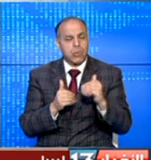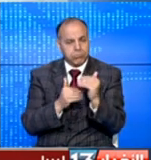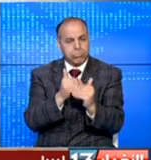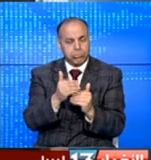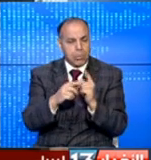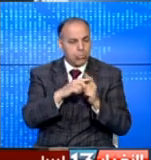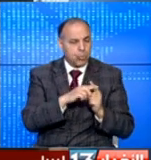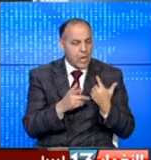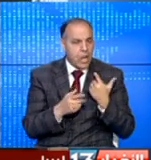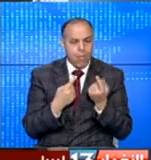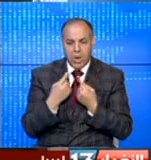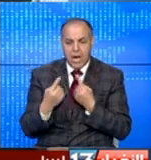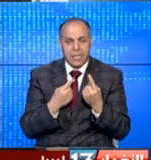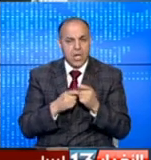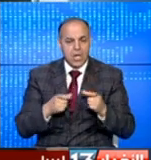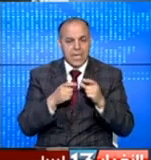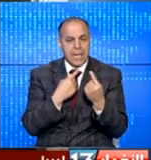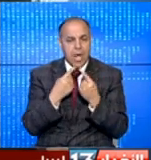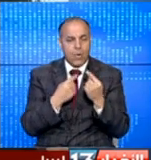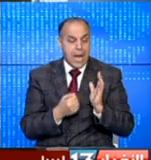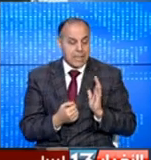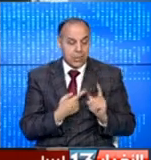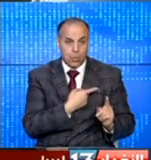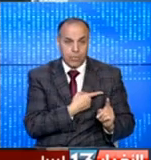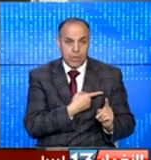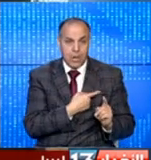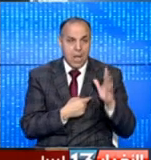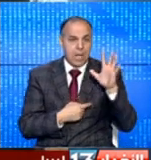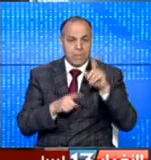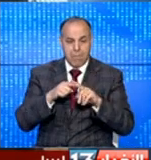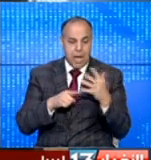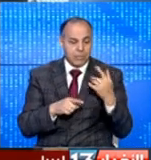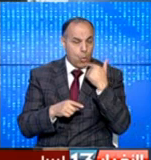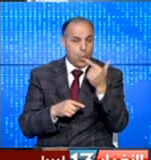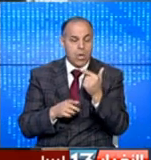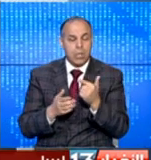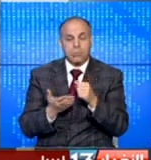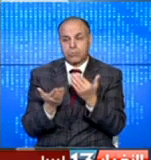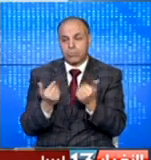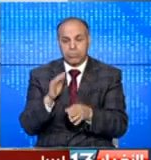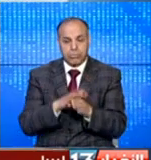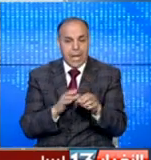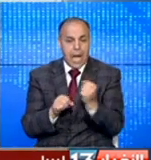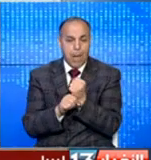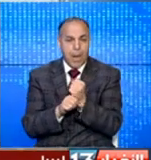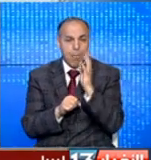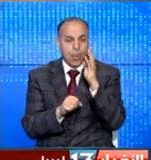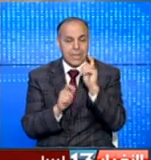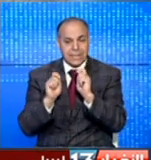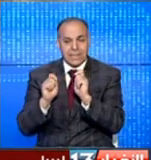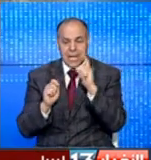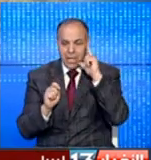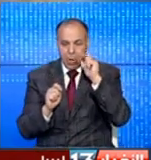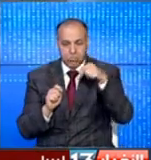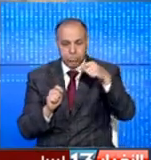تقدم إيجابي في مناقشات لجنة الحوار العسكري 5-5 فيما ينتظر انطلاق أعمال المنتدى السياسي الليبي